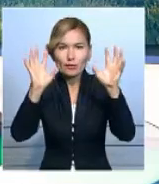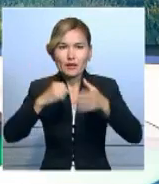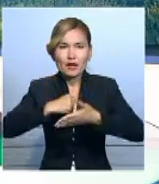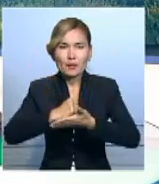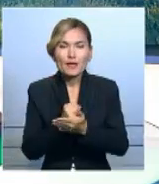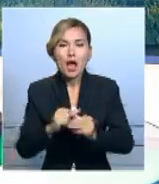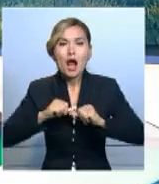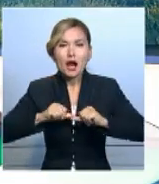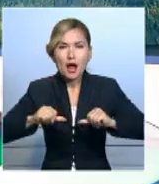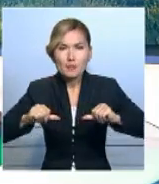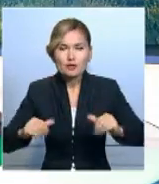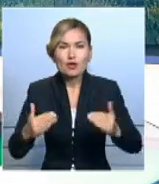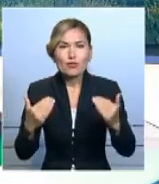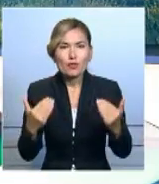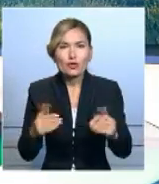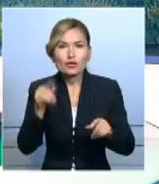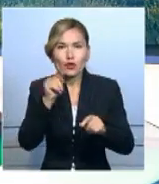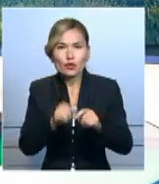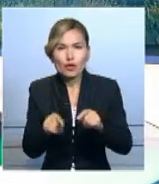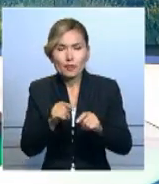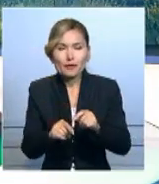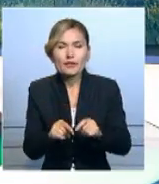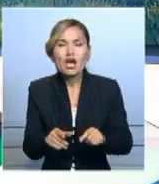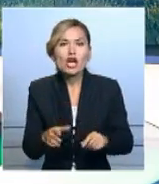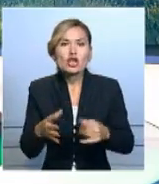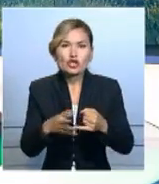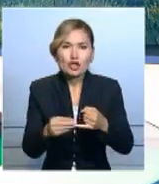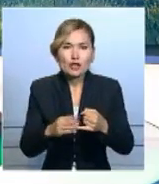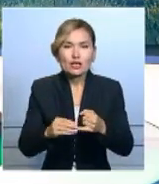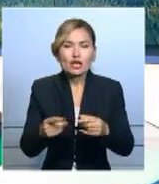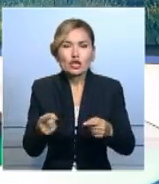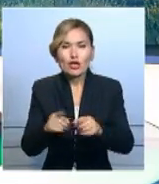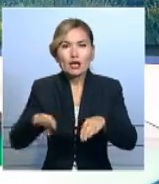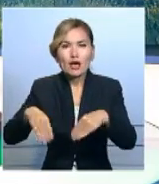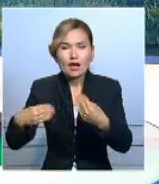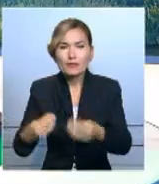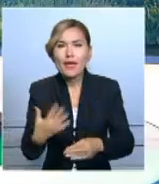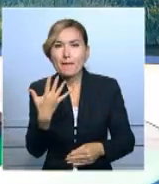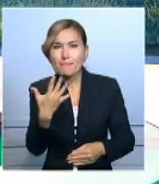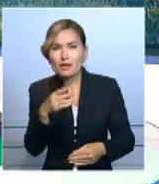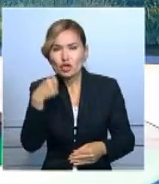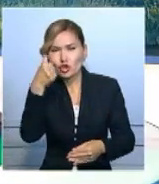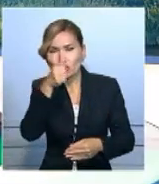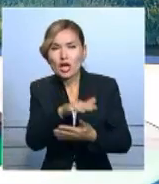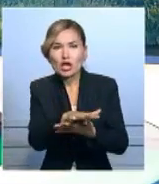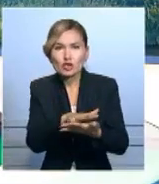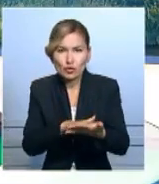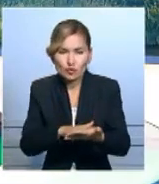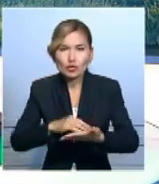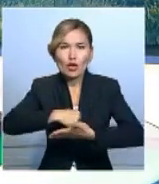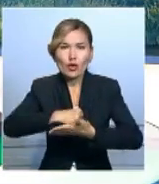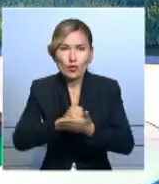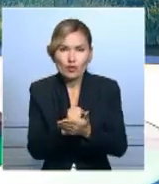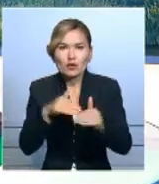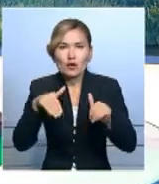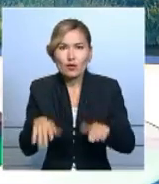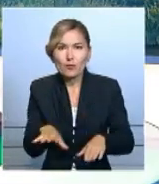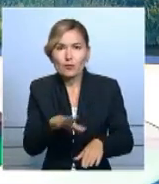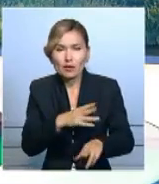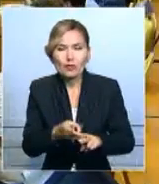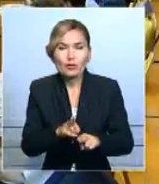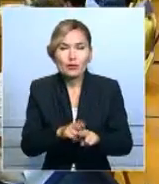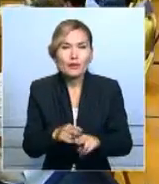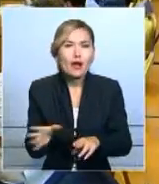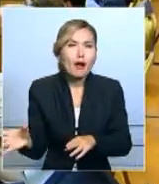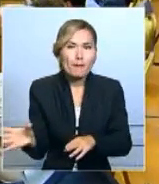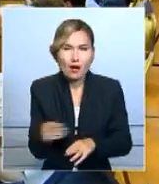бойынша комиссия мүшелері жерді жалға беруге мораторийді 5 жылға созуды бірауыздан қолдады. Комиссия отырысының соңында күн тәртібіндегі